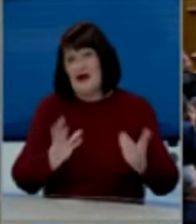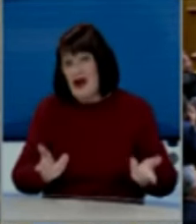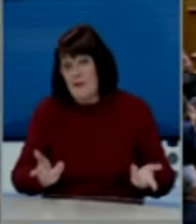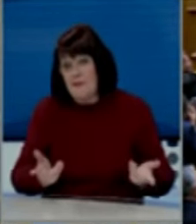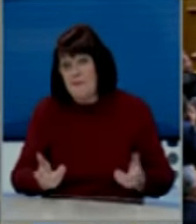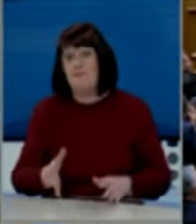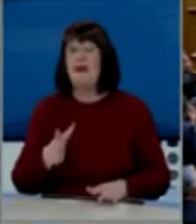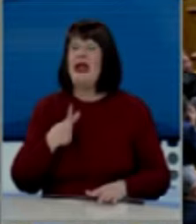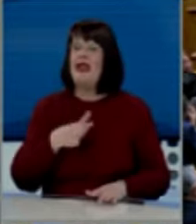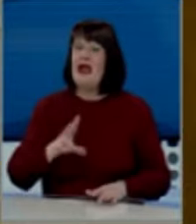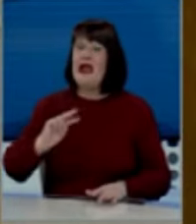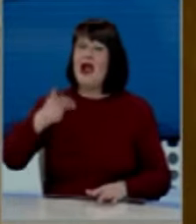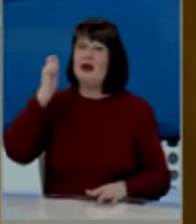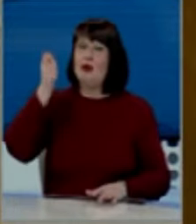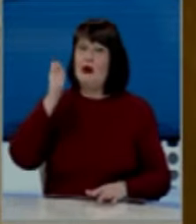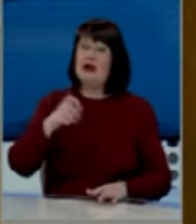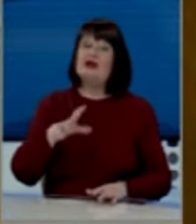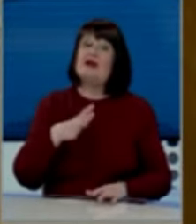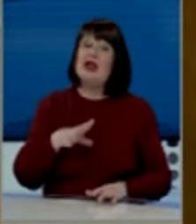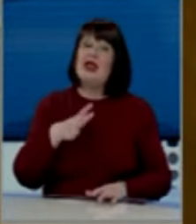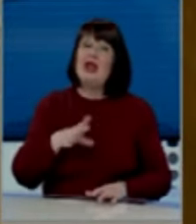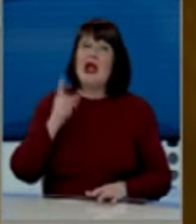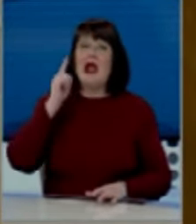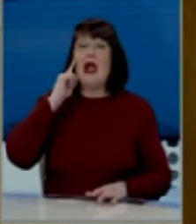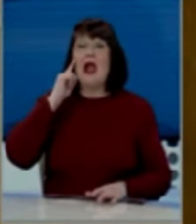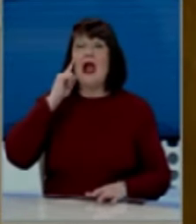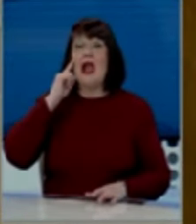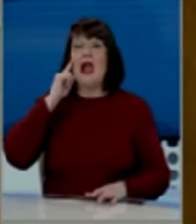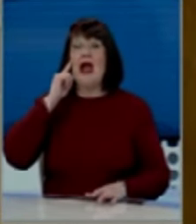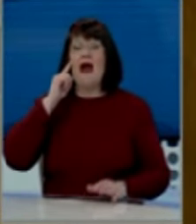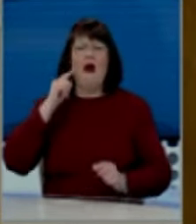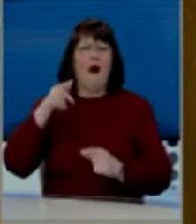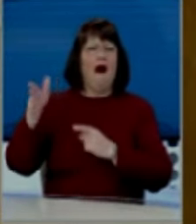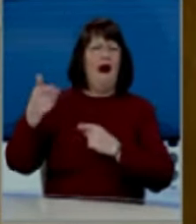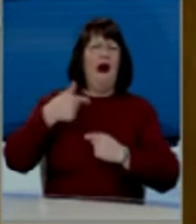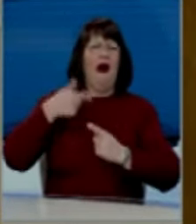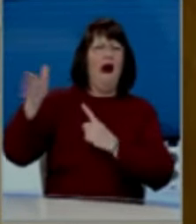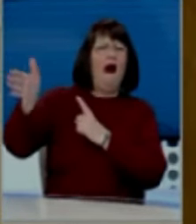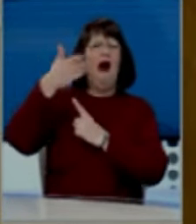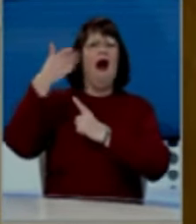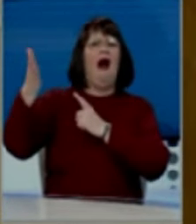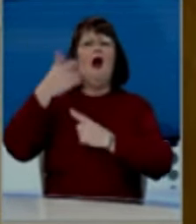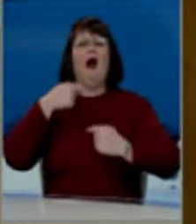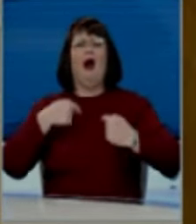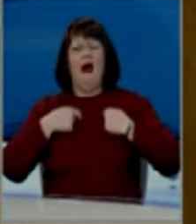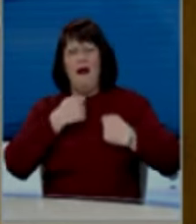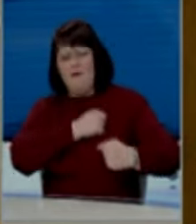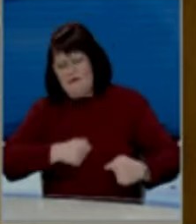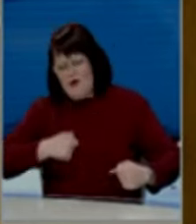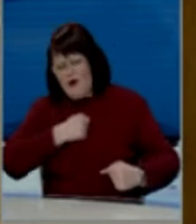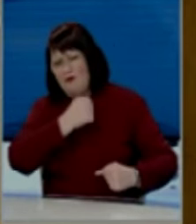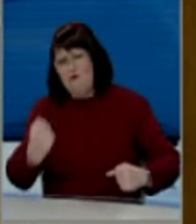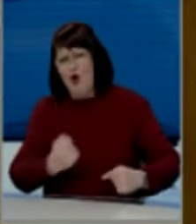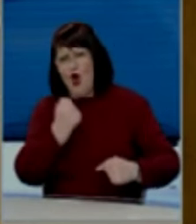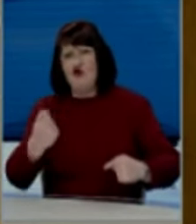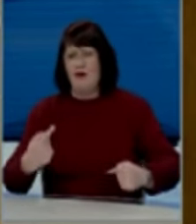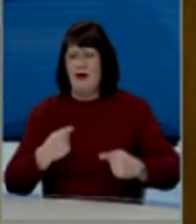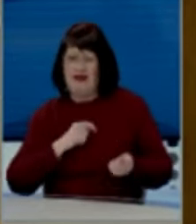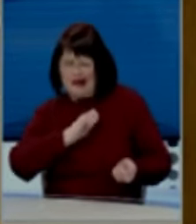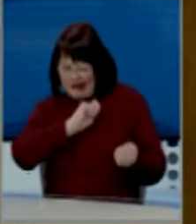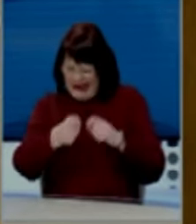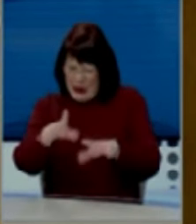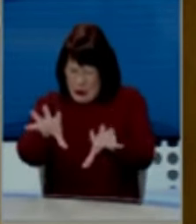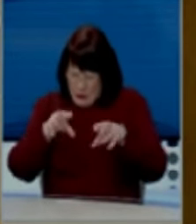Θέλησαν να κάνουν κομματικό τους λάβαρο την πάνδημη Οδύνη. Θέλησαν να